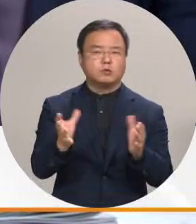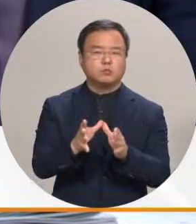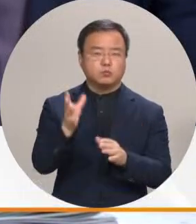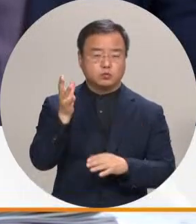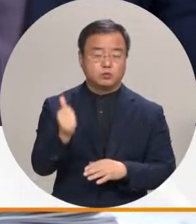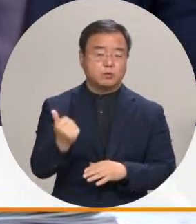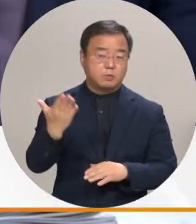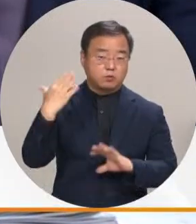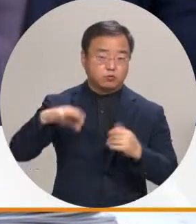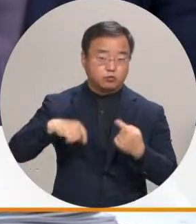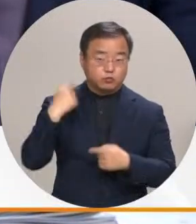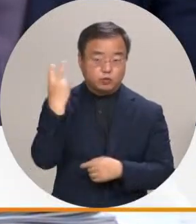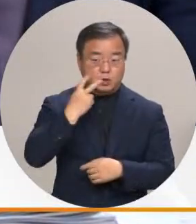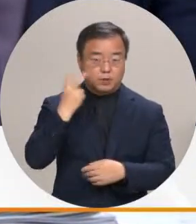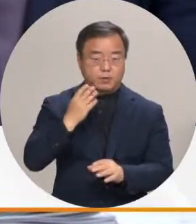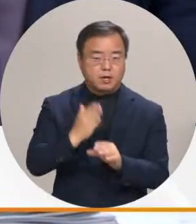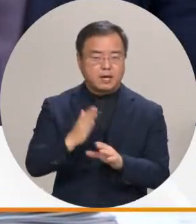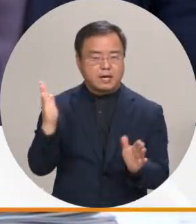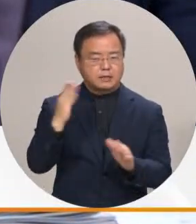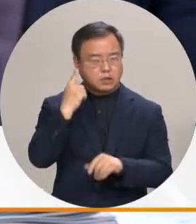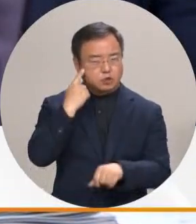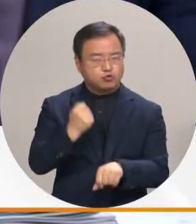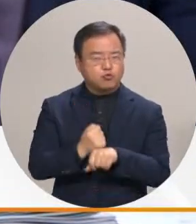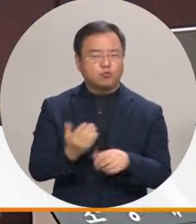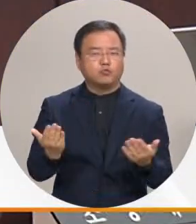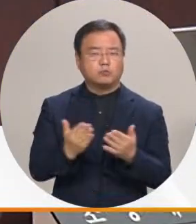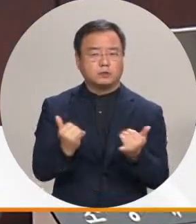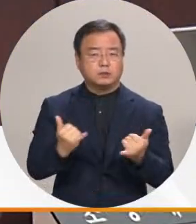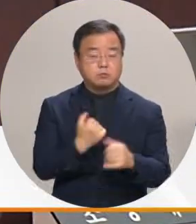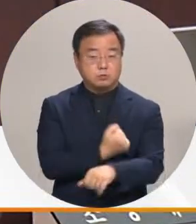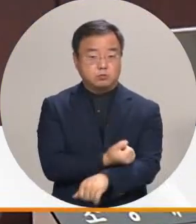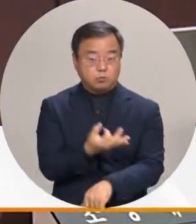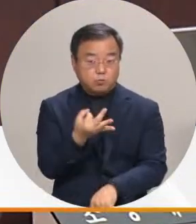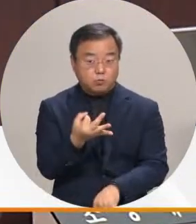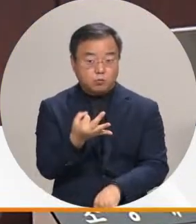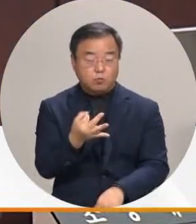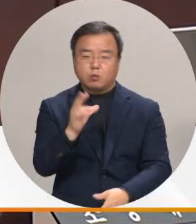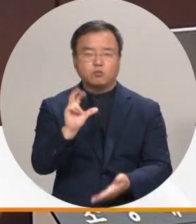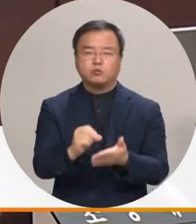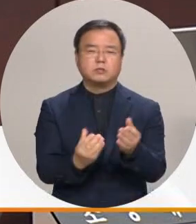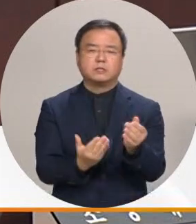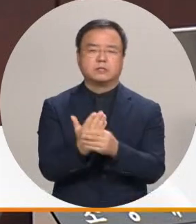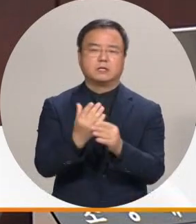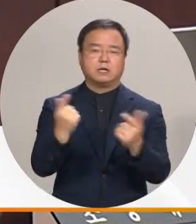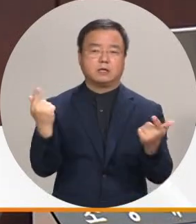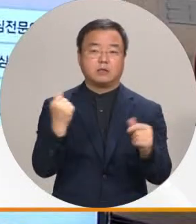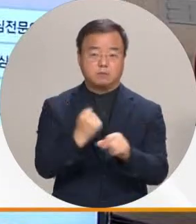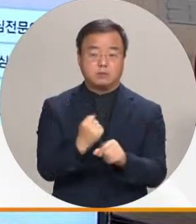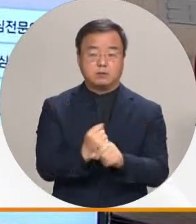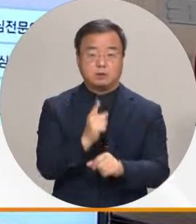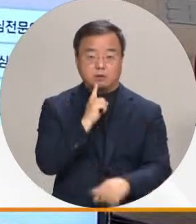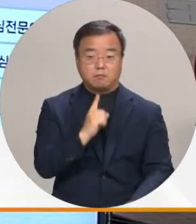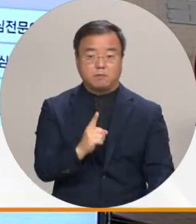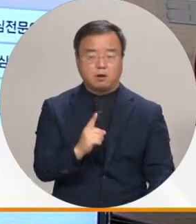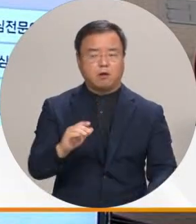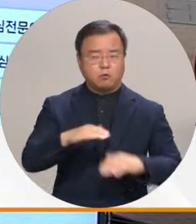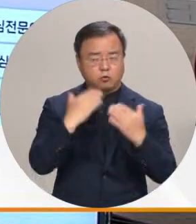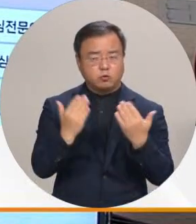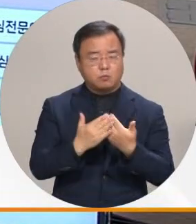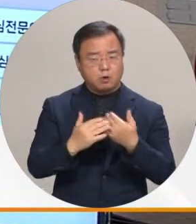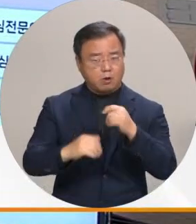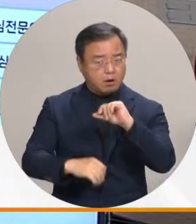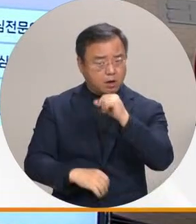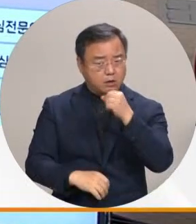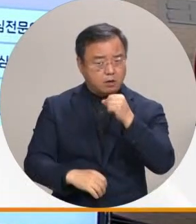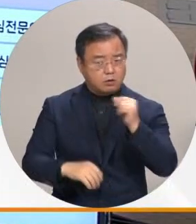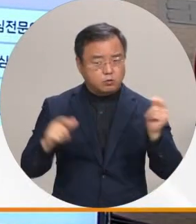국정 감사에서 학생 연구원 인건비 등에는 문제가 없게 하겠다고 밝혔습니다 하지만 전체 예산이 줄어든